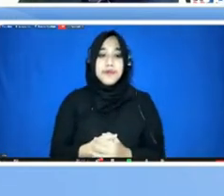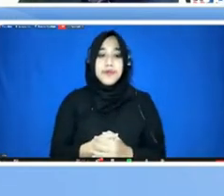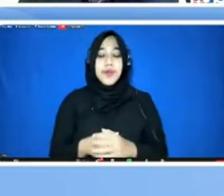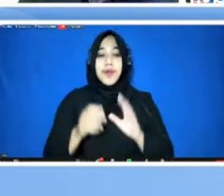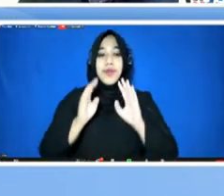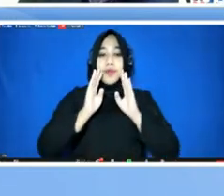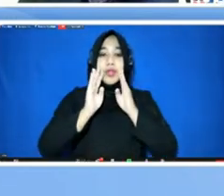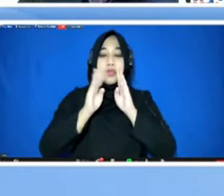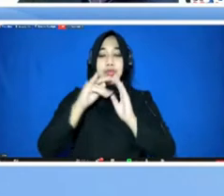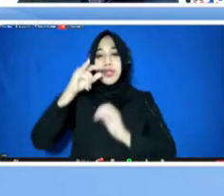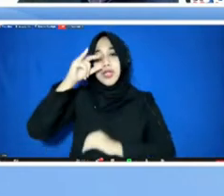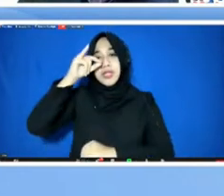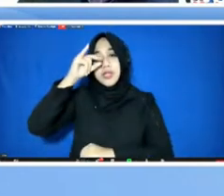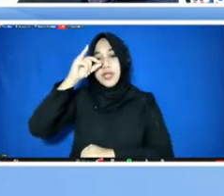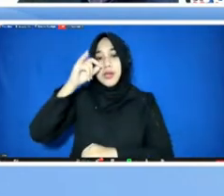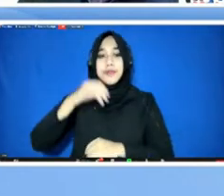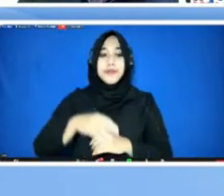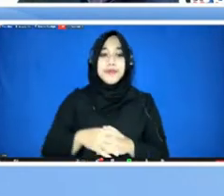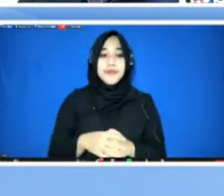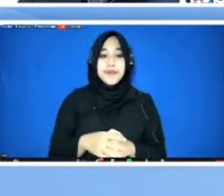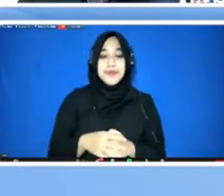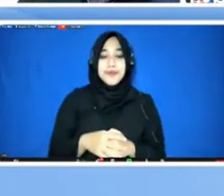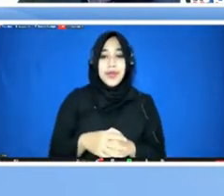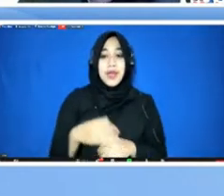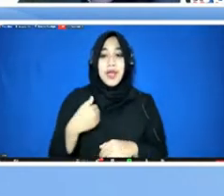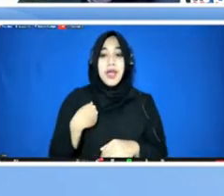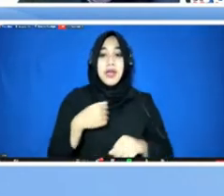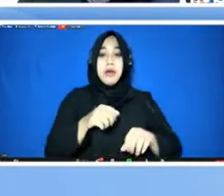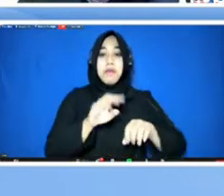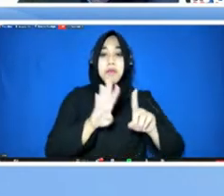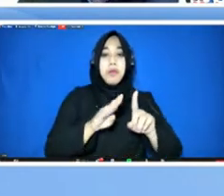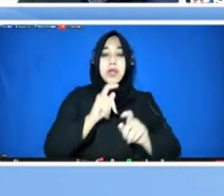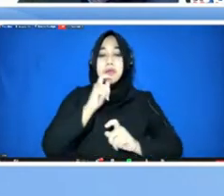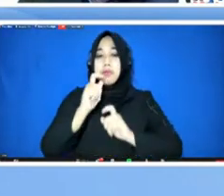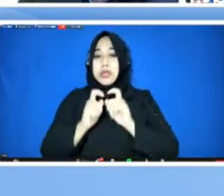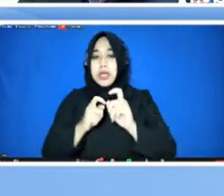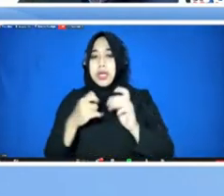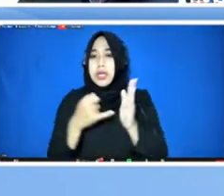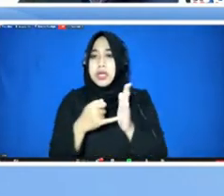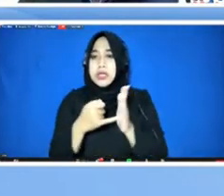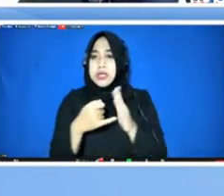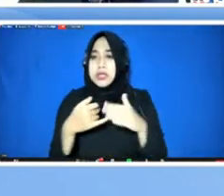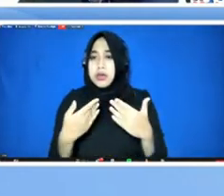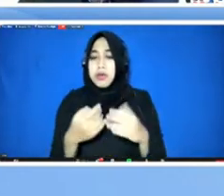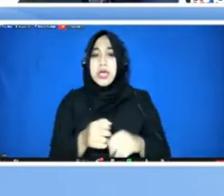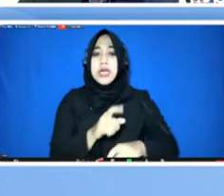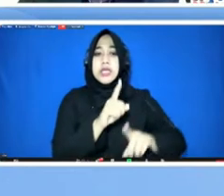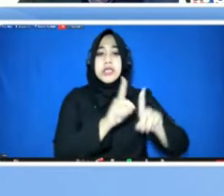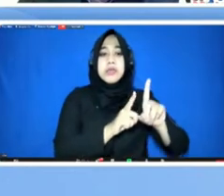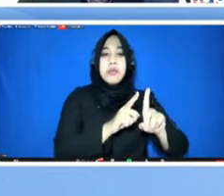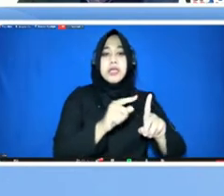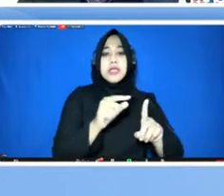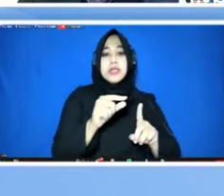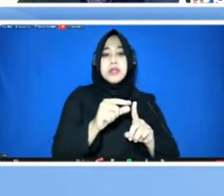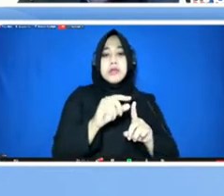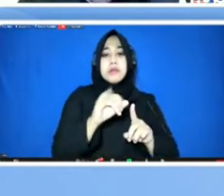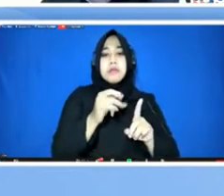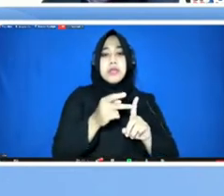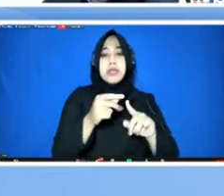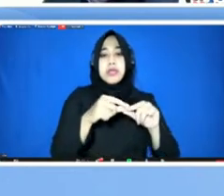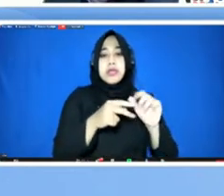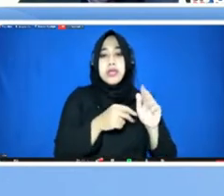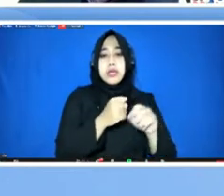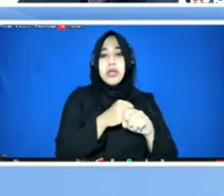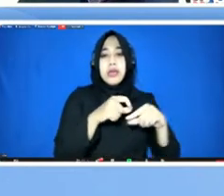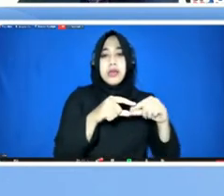dan juga Instagram, di mana ada 14 pertanyaan yang terdiri dari 11 pilihan ganda